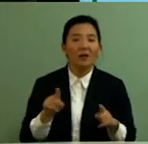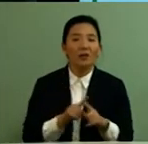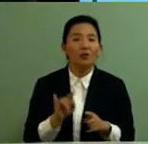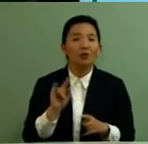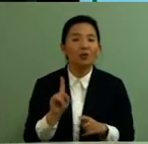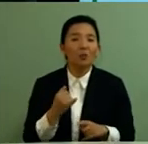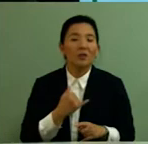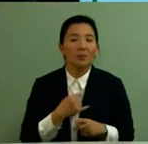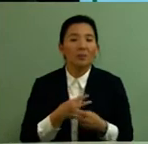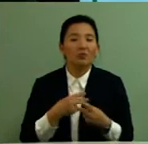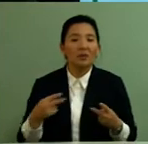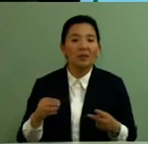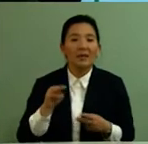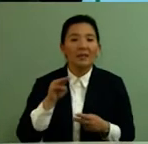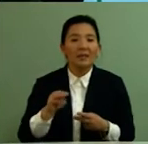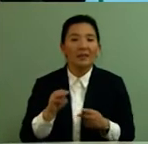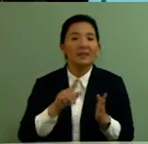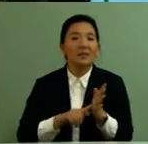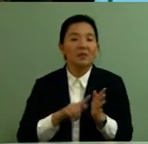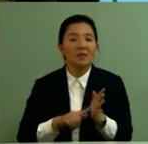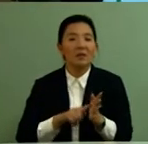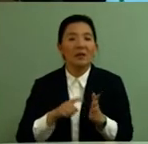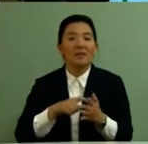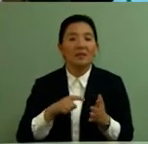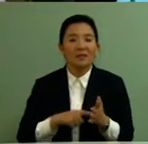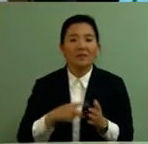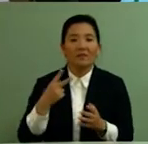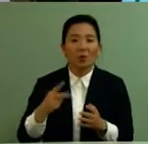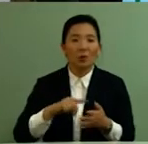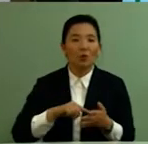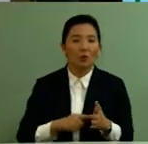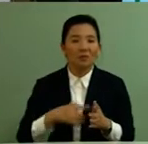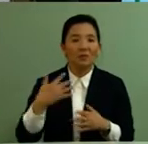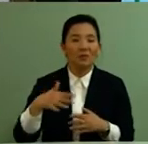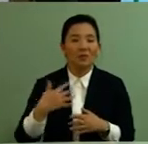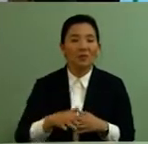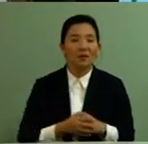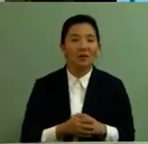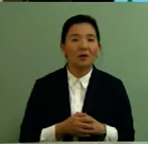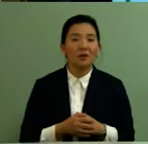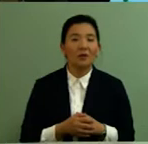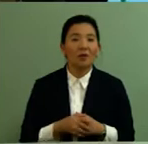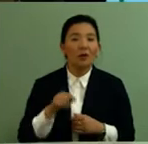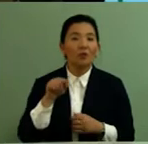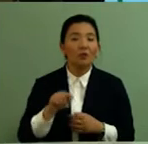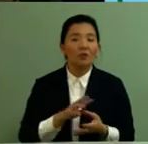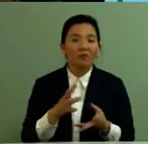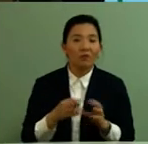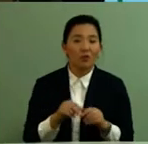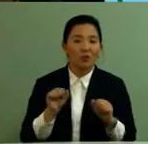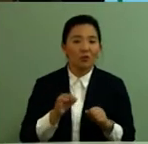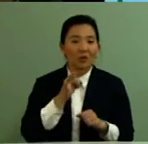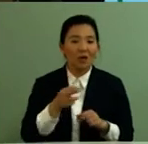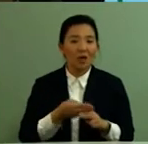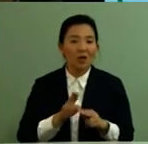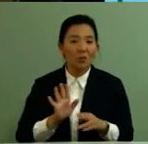у меня получается? t70 разделить 2 умножить на 50. Но тут, в общем-то, можно сказать,